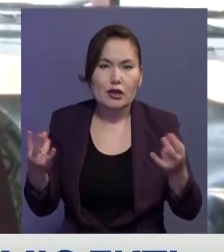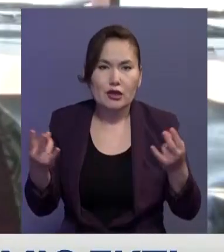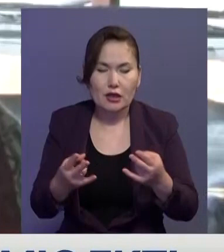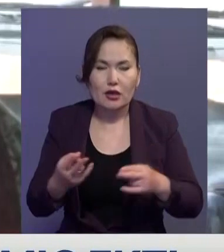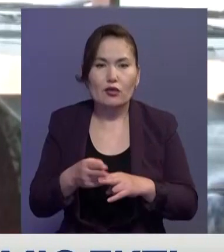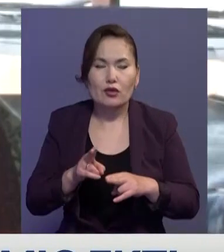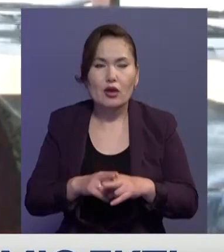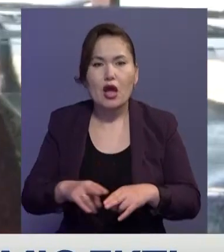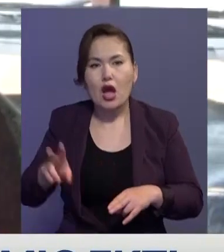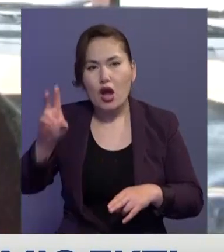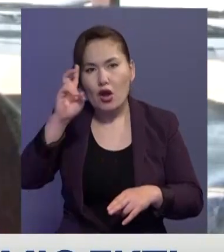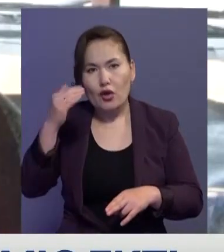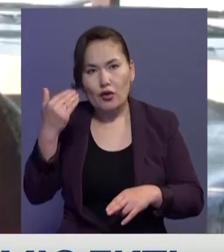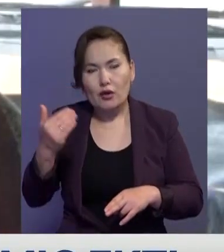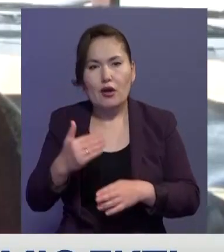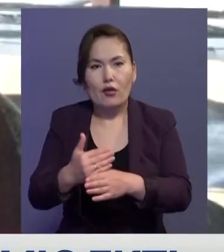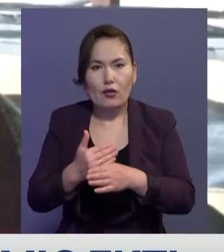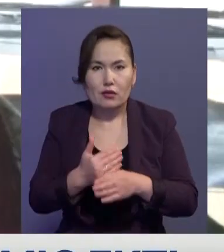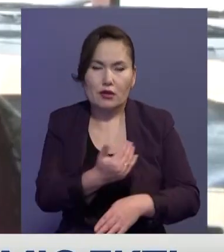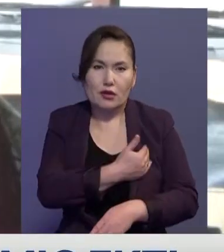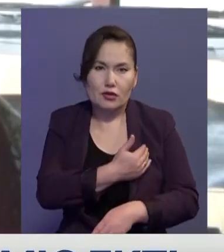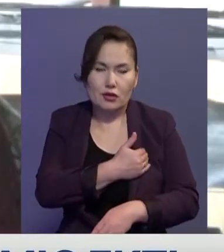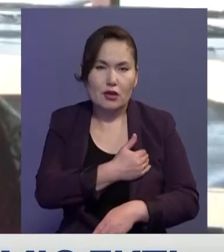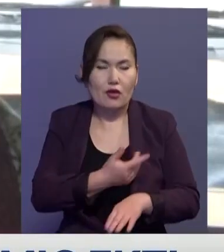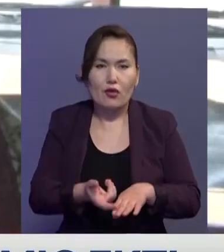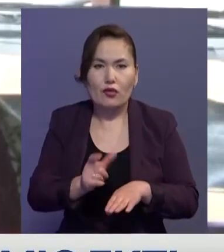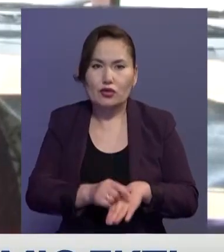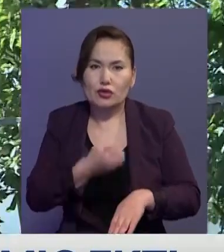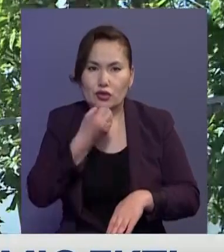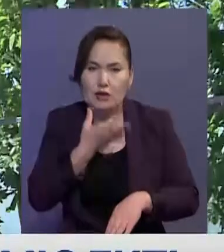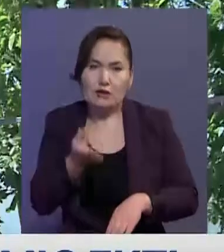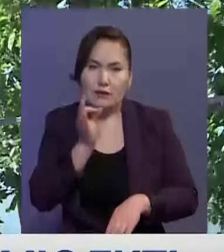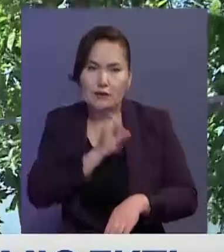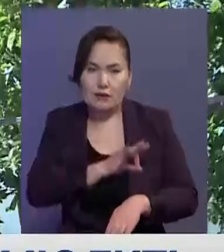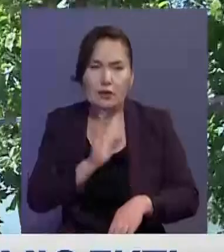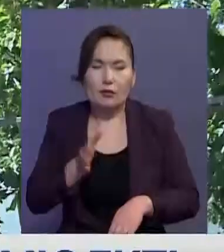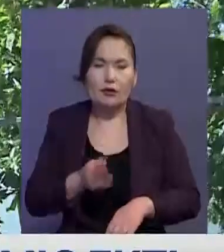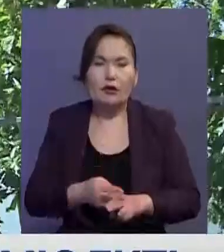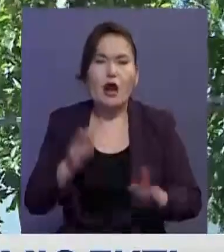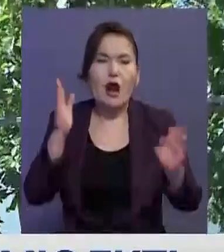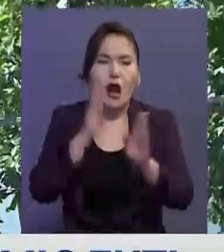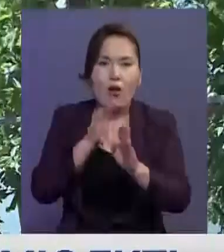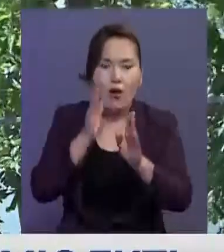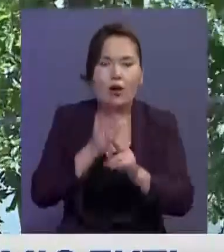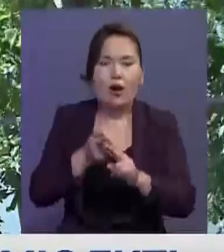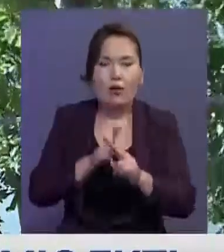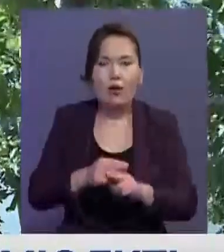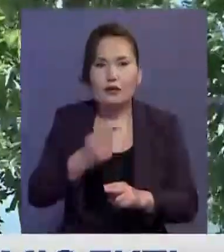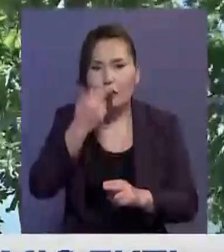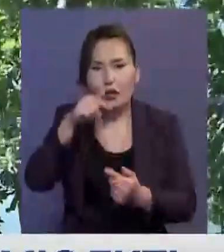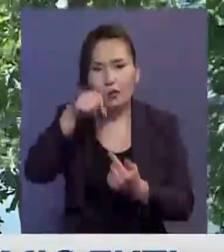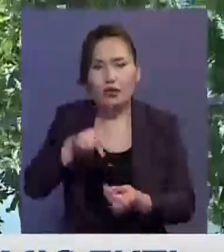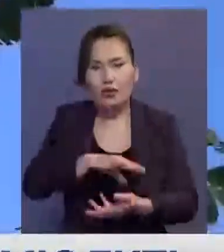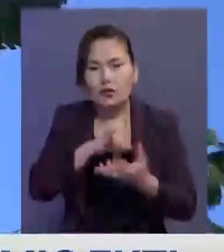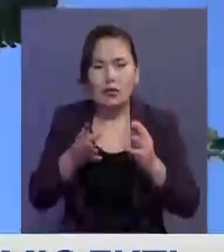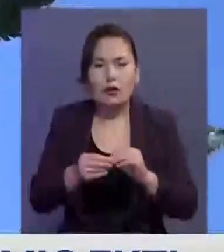айтқанда, өкіметтен қолдау болса, өте бір әдемі нәрсе екен. Бұдан бөлек ауа райы қолайлы, түгін тартсаң май шығатын Түркістан